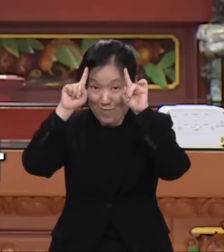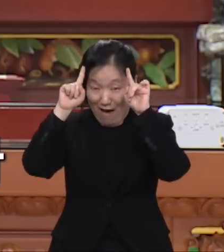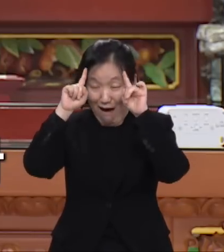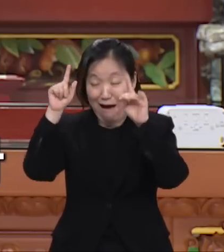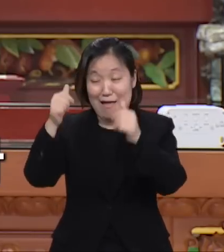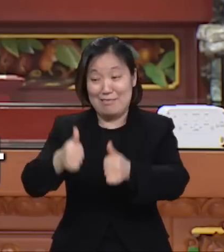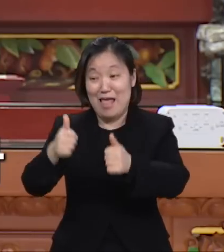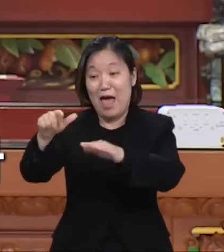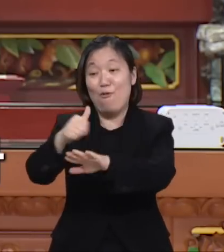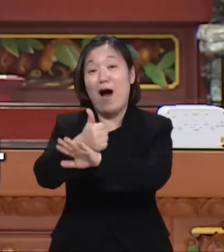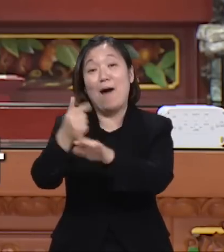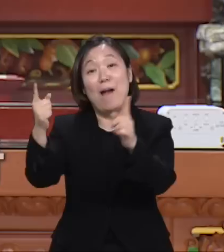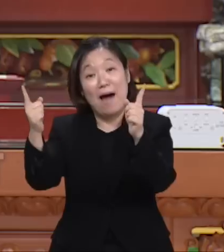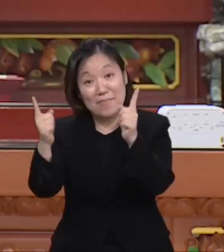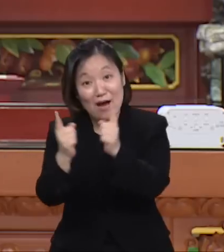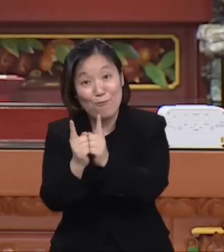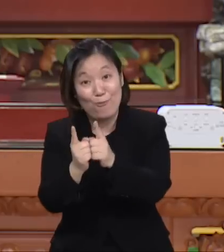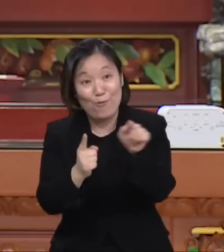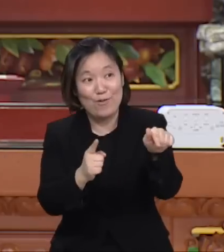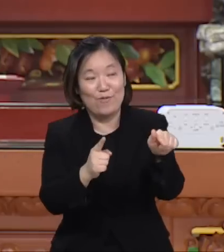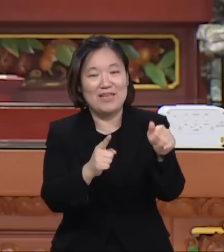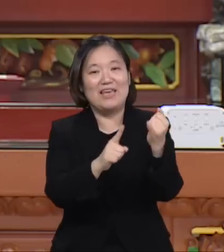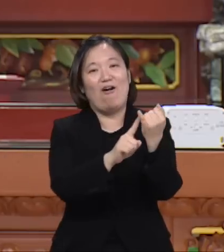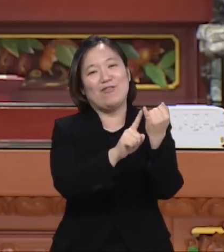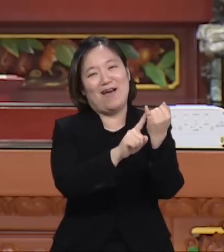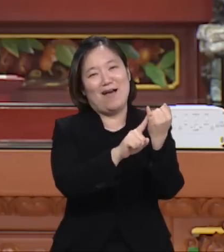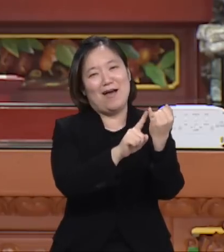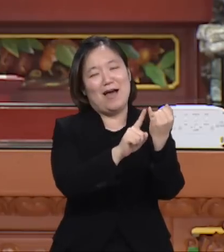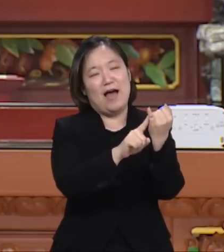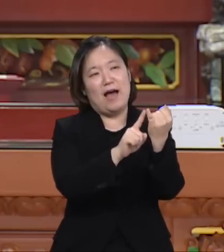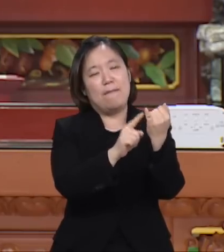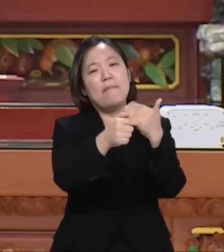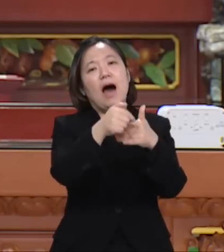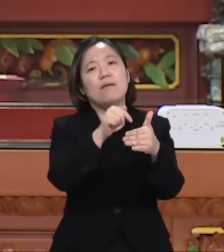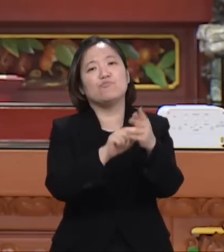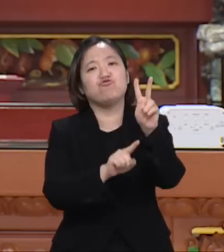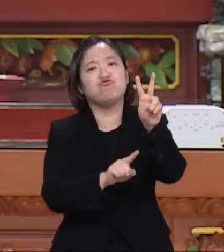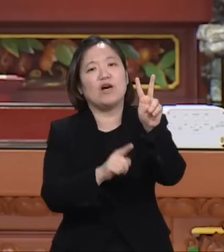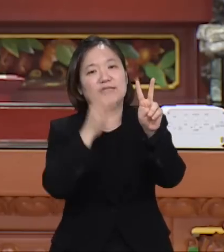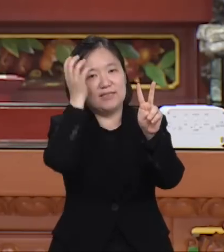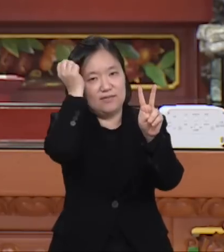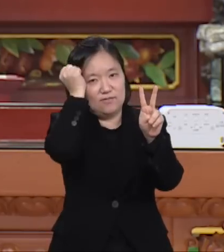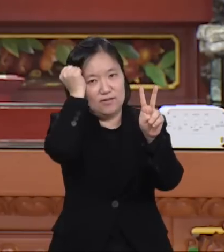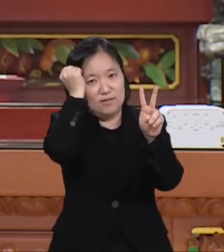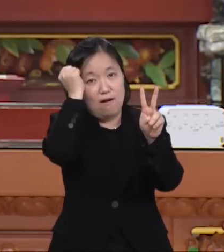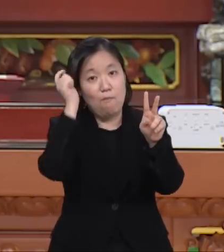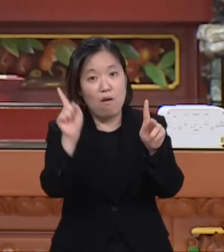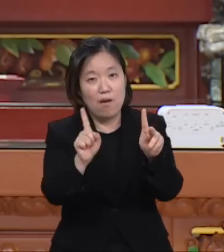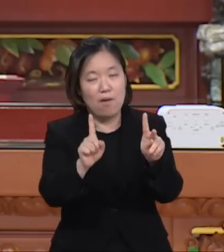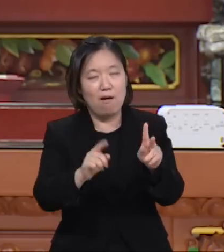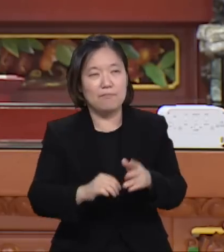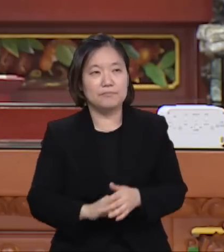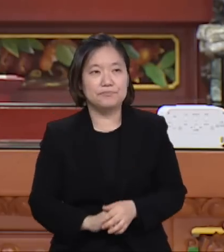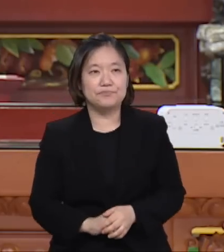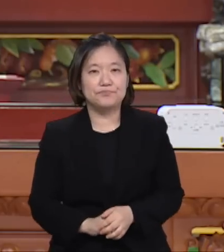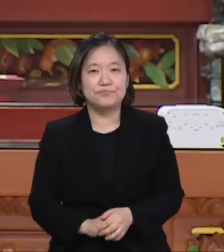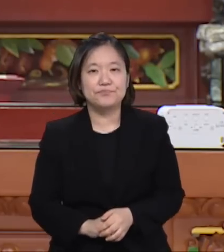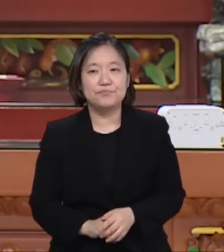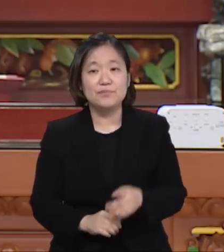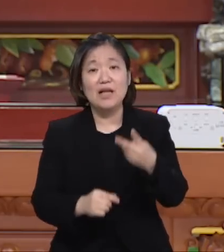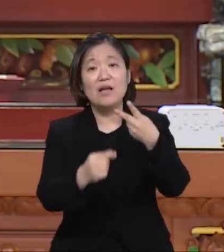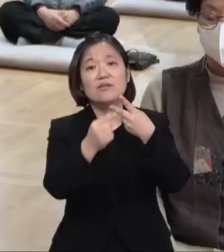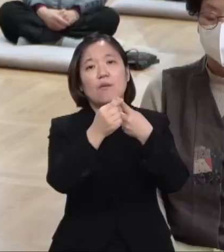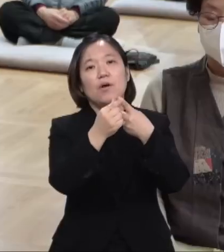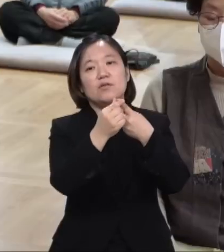가슴에 딱 두 가지가 두 가지가 가슴에 딱 새겨져 있어요 마음속에 첫 번째가